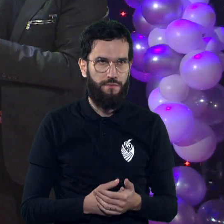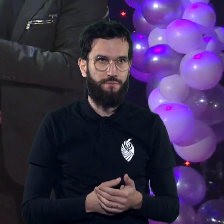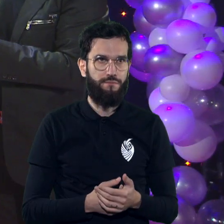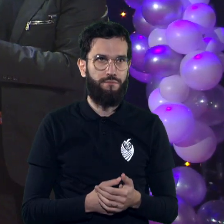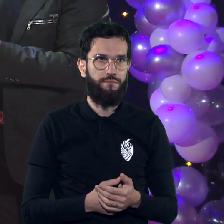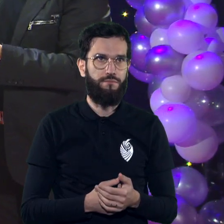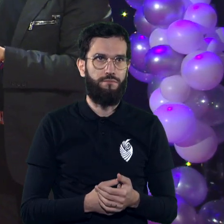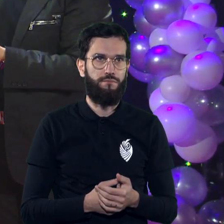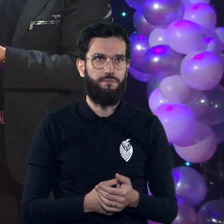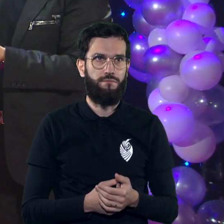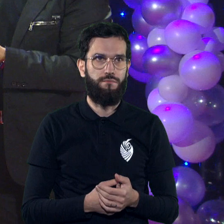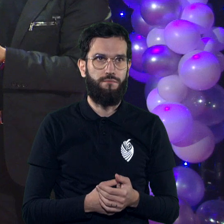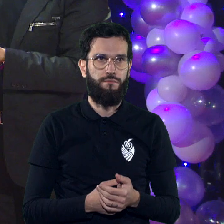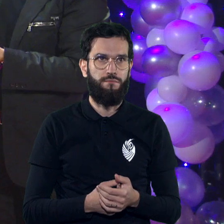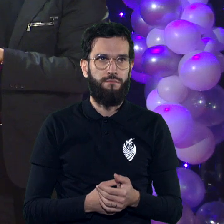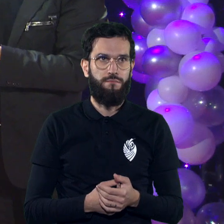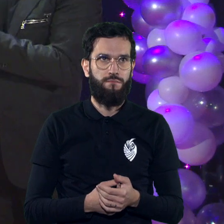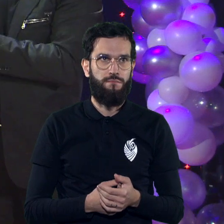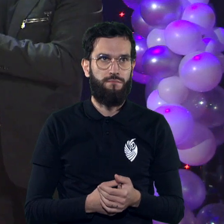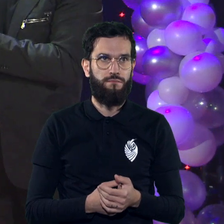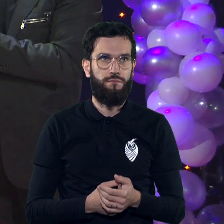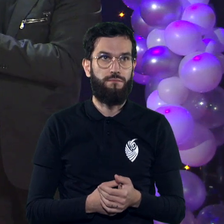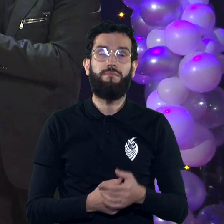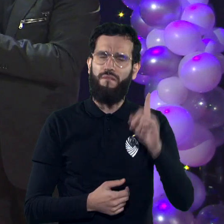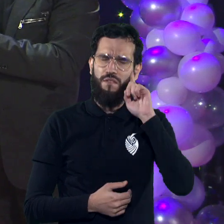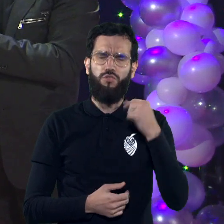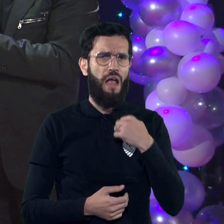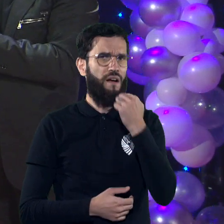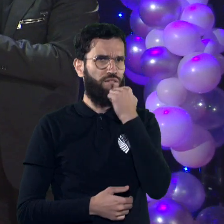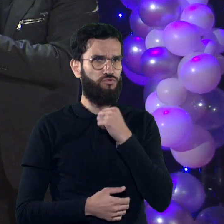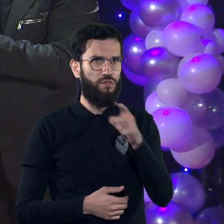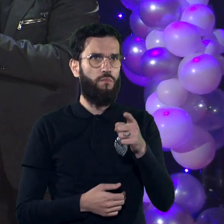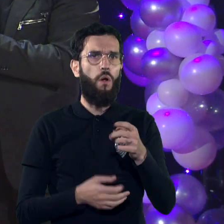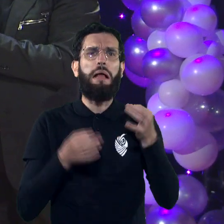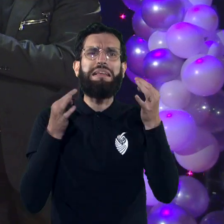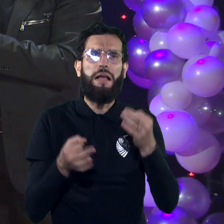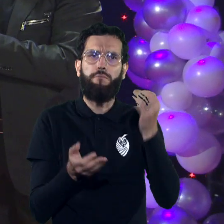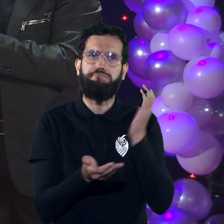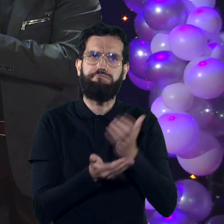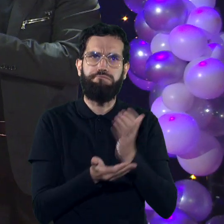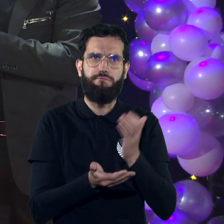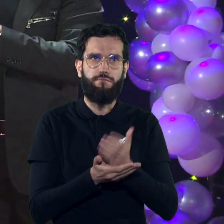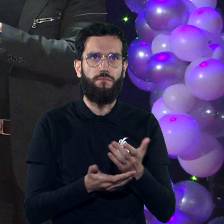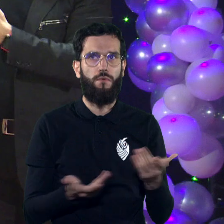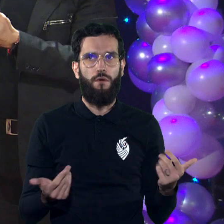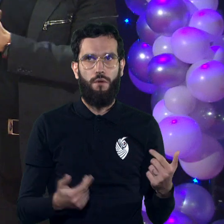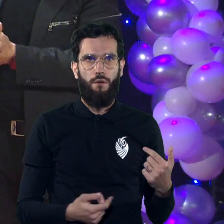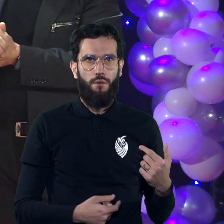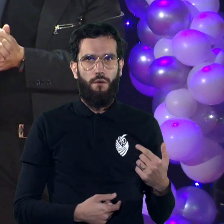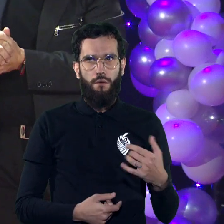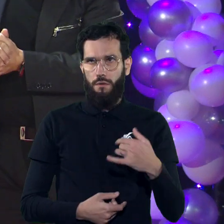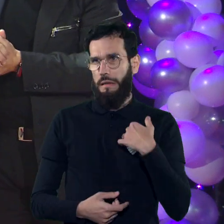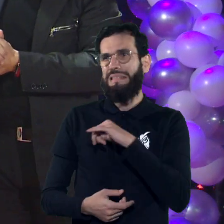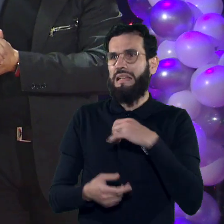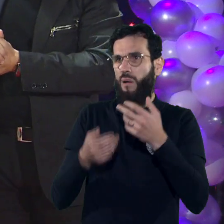Jasne, ako kúzelník s vami šup a tie karty sa objavia späť v balíčku a... Ako som si všimol, miešal si takým tým úplne klasickým spôsobom. Nechcel som ti to ako